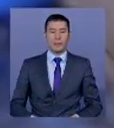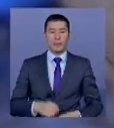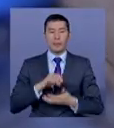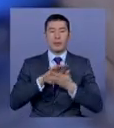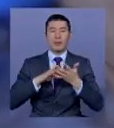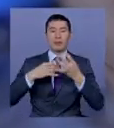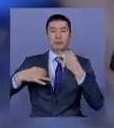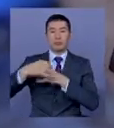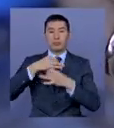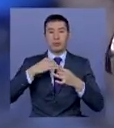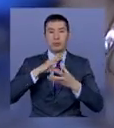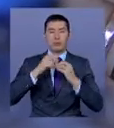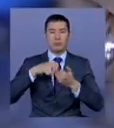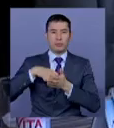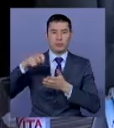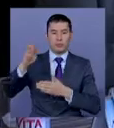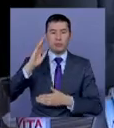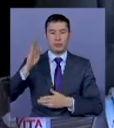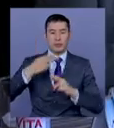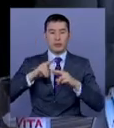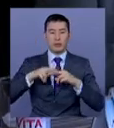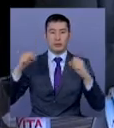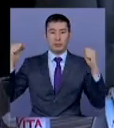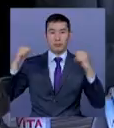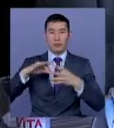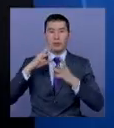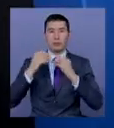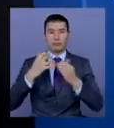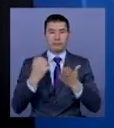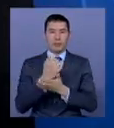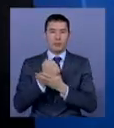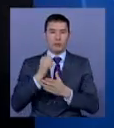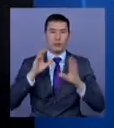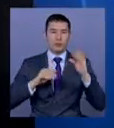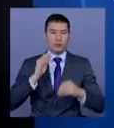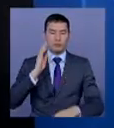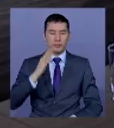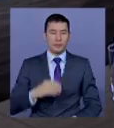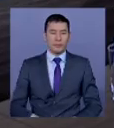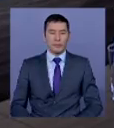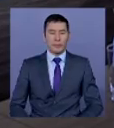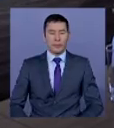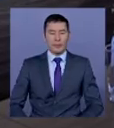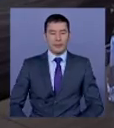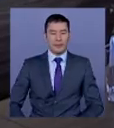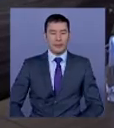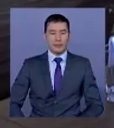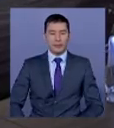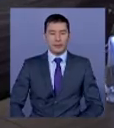Қоғамдық кеңес мүшелері болса, мұндай кездесулердің нәтижелі болатынына сенімді. Сая Меңдеке, Нұржан Оразбеков, Алматы телеарнасы.